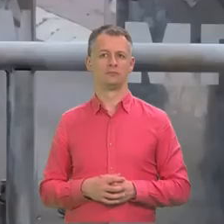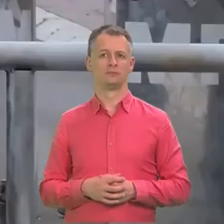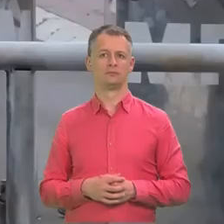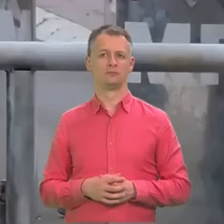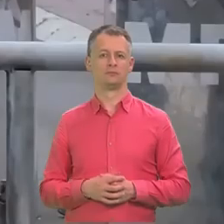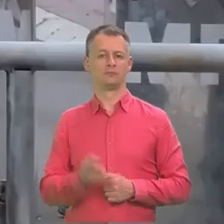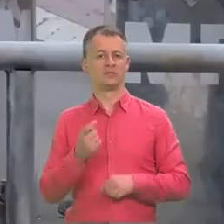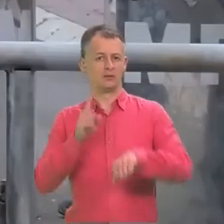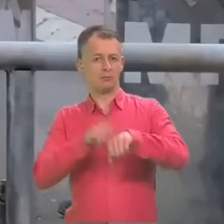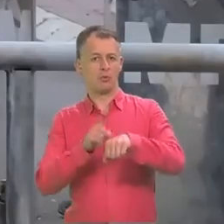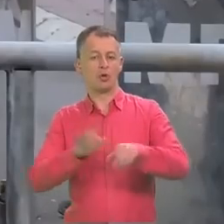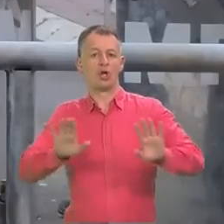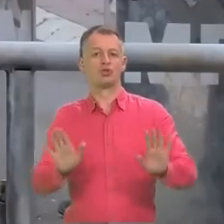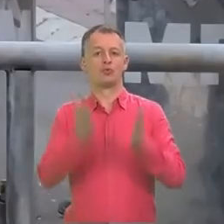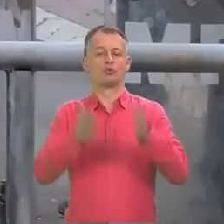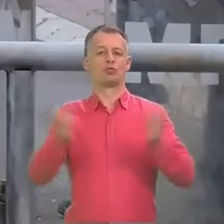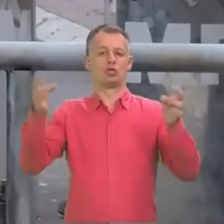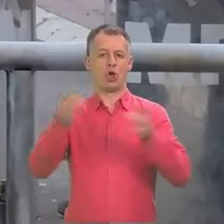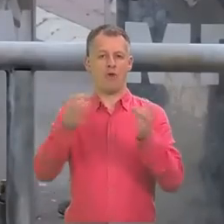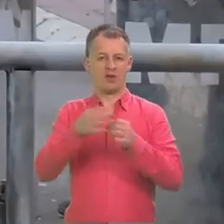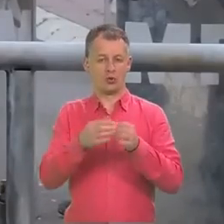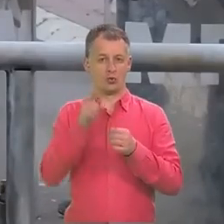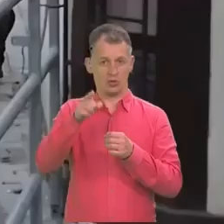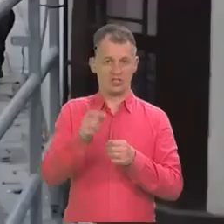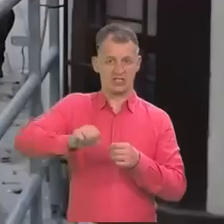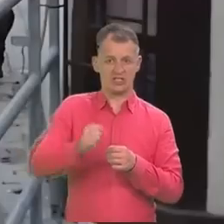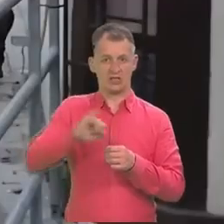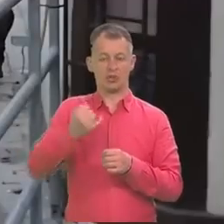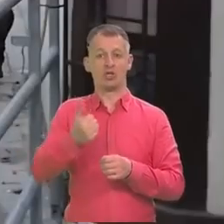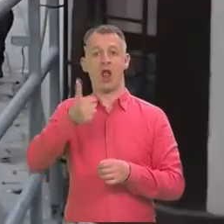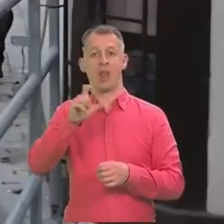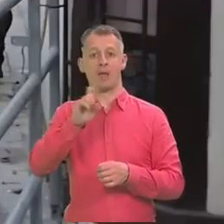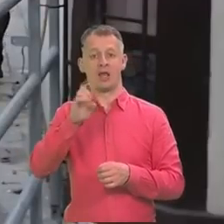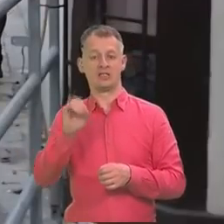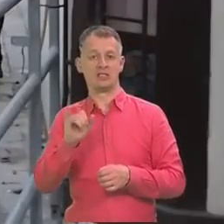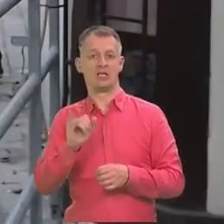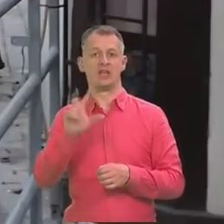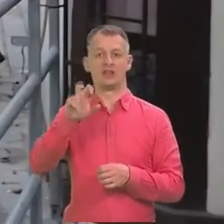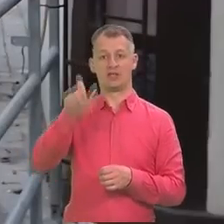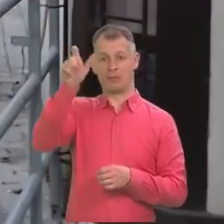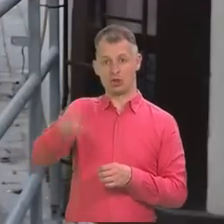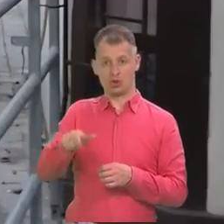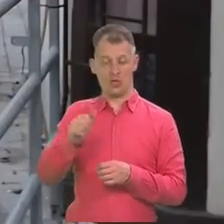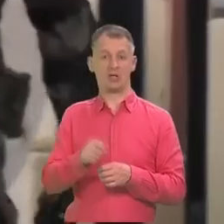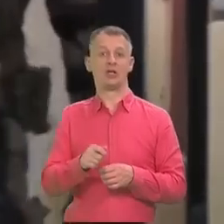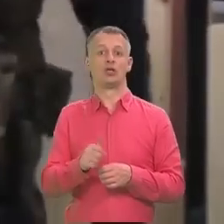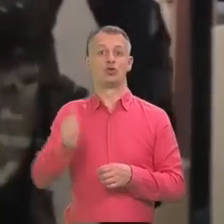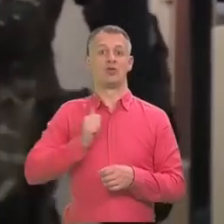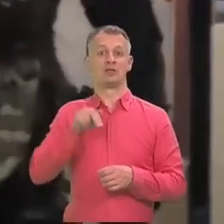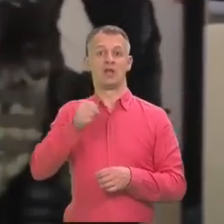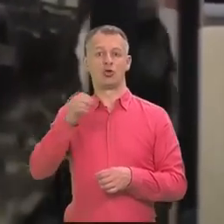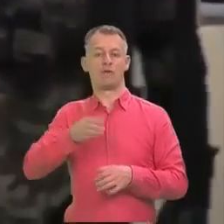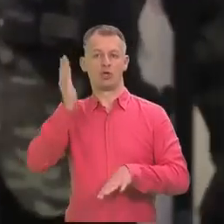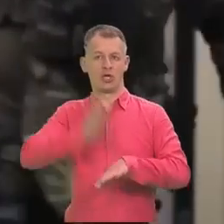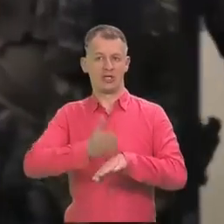Din momentul în care a început conflictul între etnicii sârbi și cei albanezi, cel puțin 30 de militari NATO au fost răniți. Din trupele KFOR fac parte 3800 de